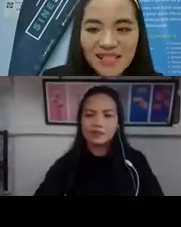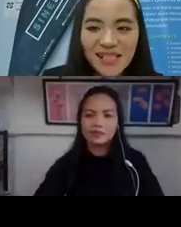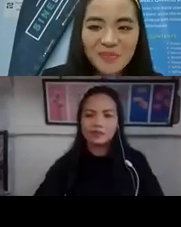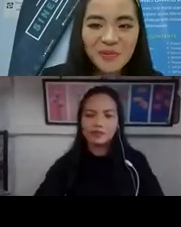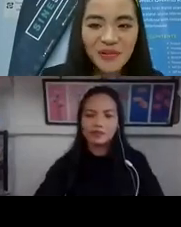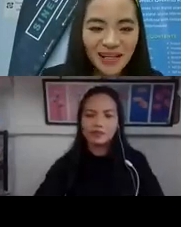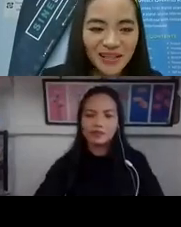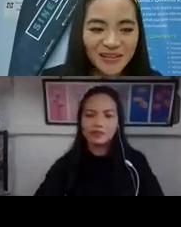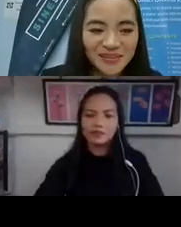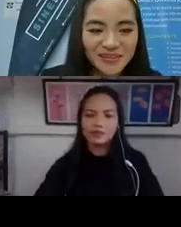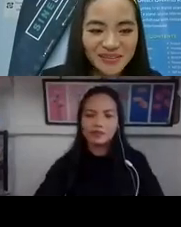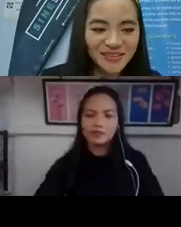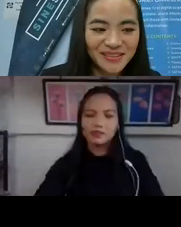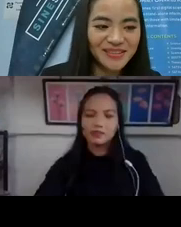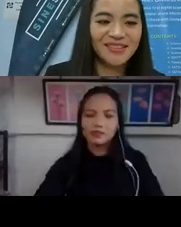stay lang po for now.